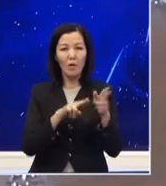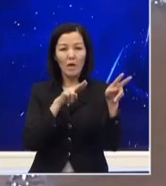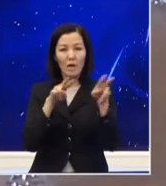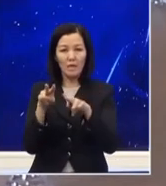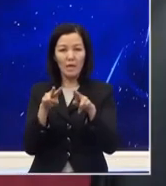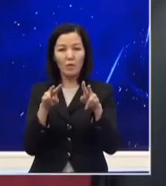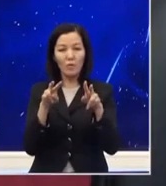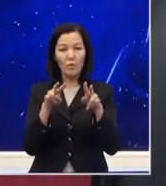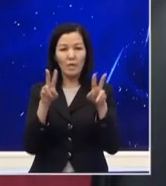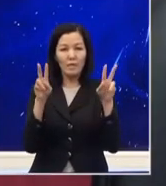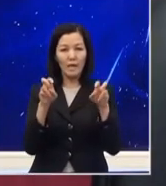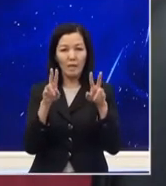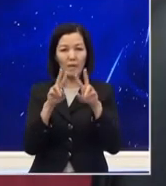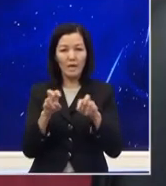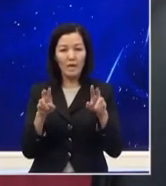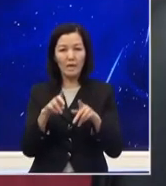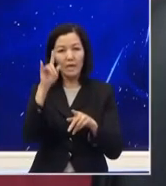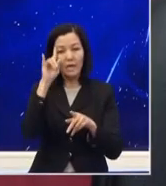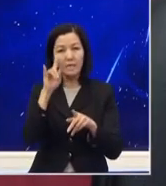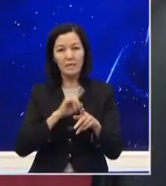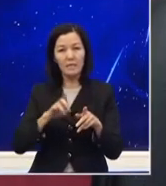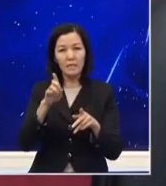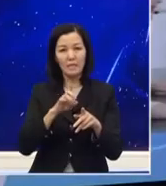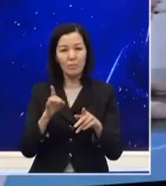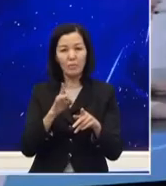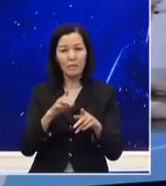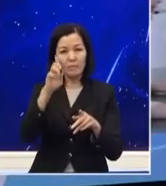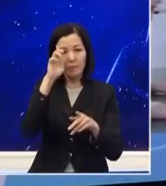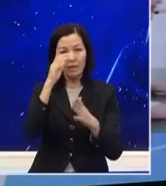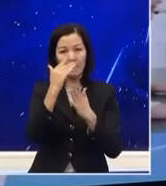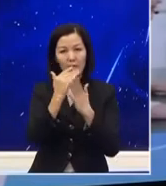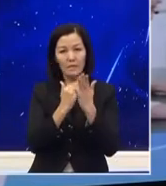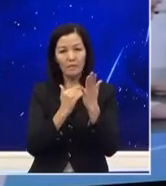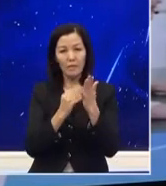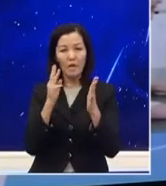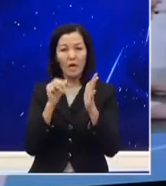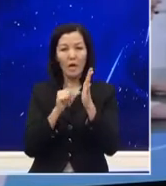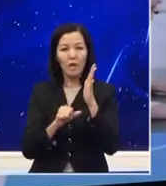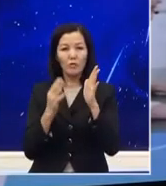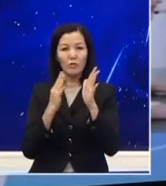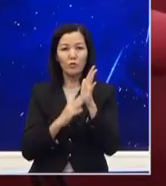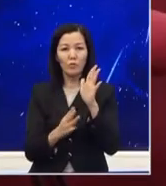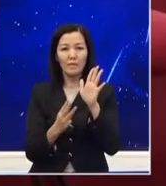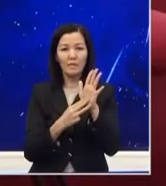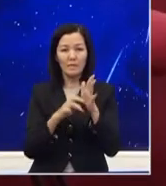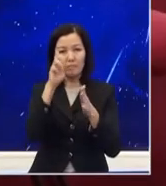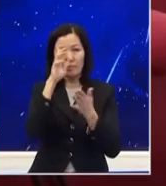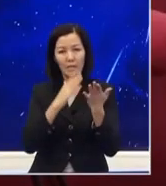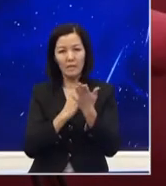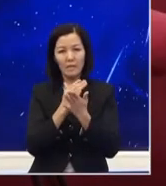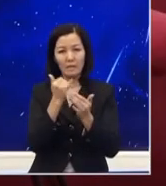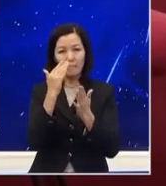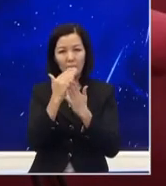мәселелері қаралды. Қазақстан Республикасы мемлекеттік қызметтер тізілімінде 698 мемлекеттік қызмет түрі қарастырылған.